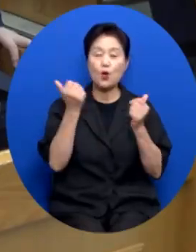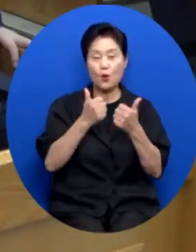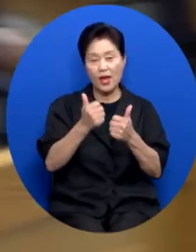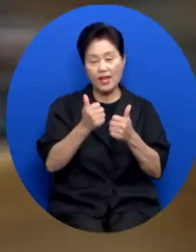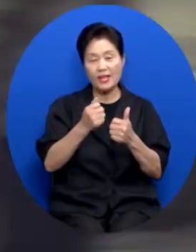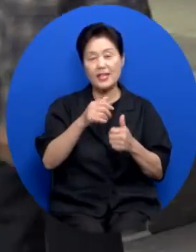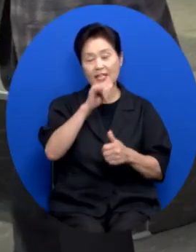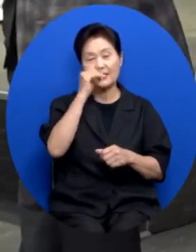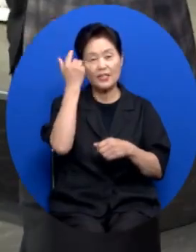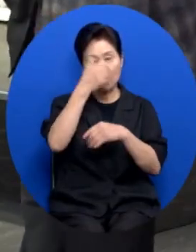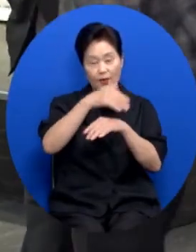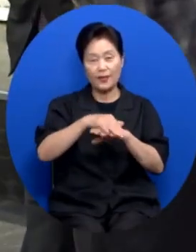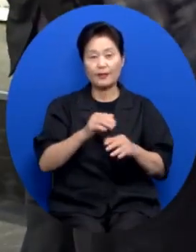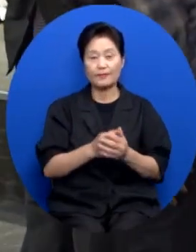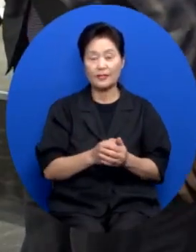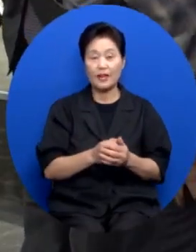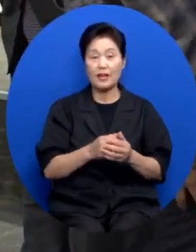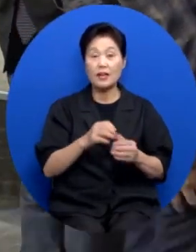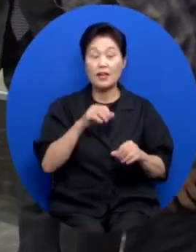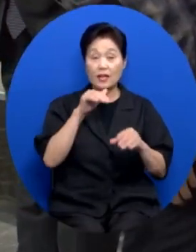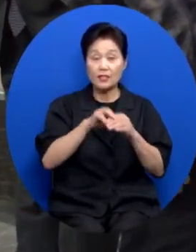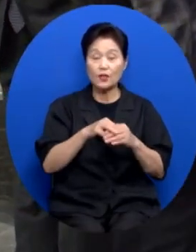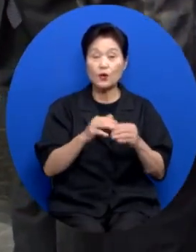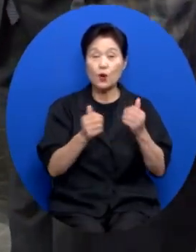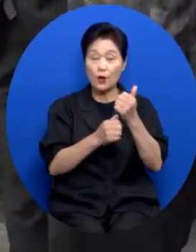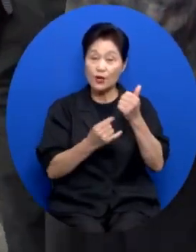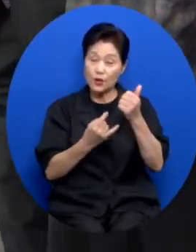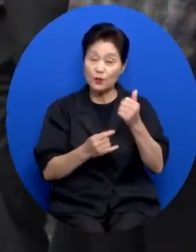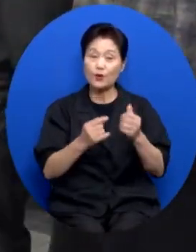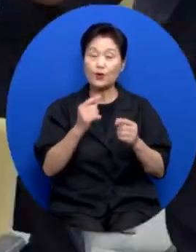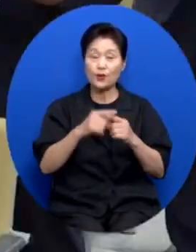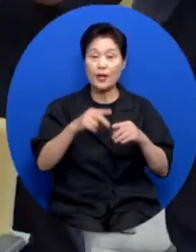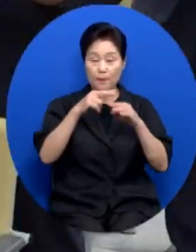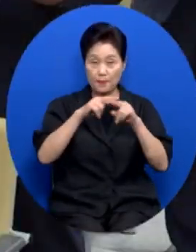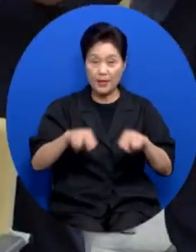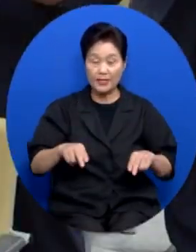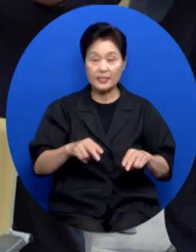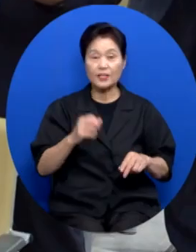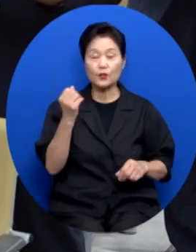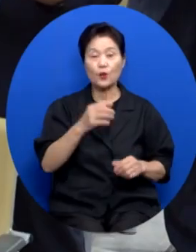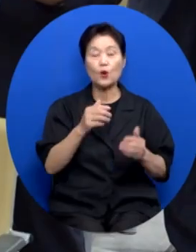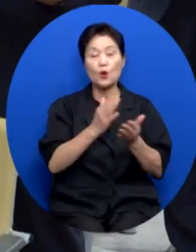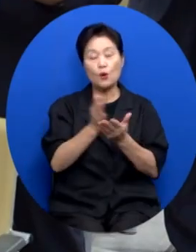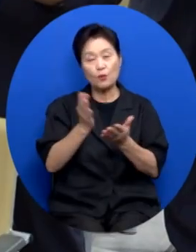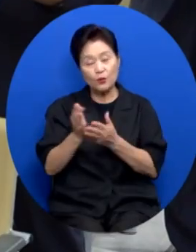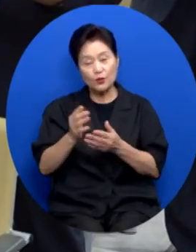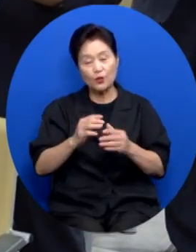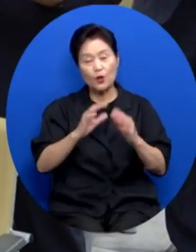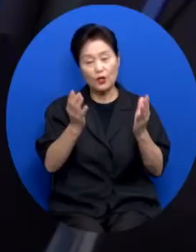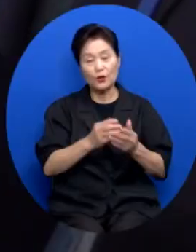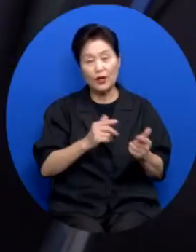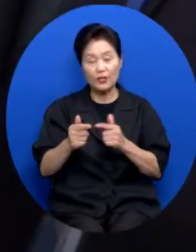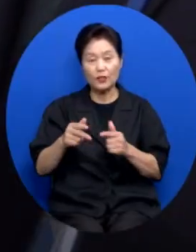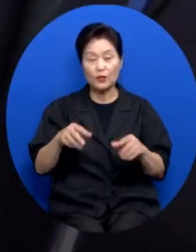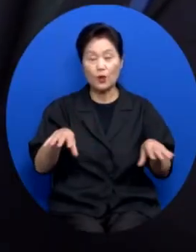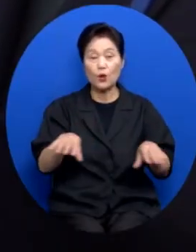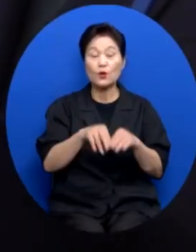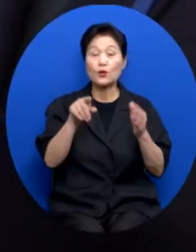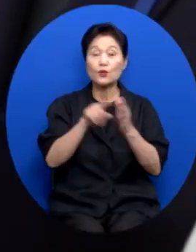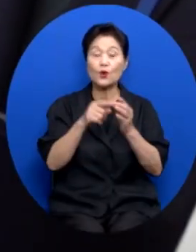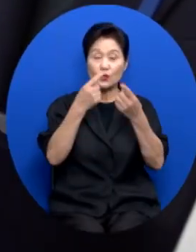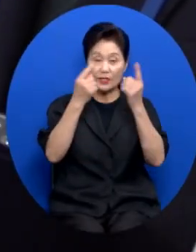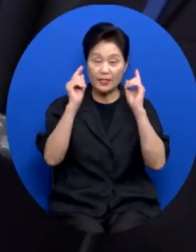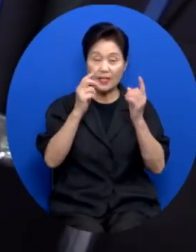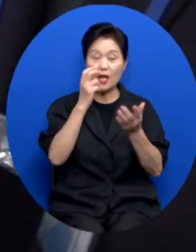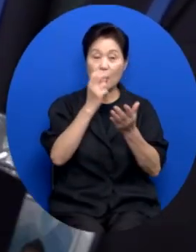이외에도 선거관리위원회 당연직 위원 제도 폐지, 부서와 기관 조정, 총신대 법인이사회 구성